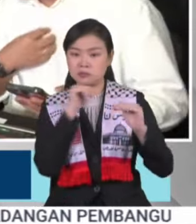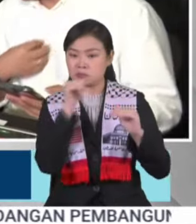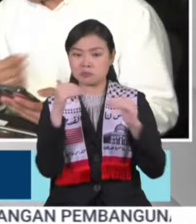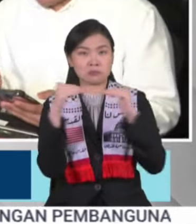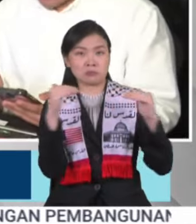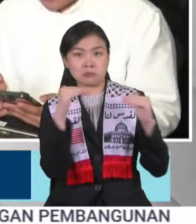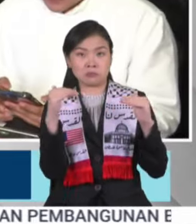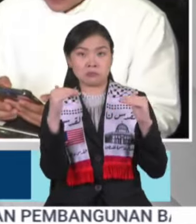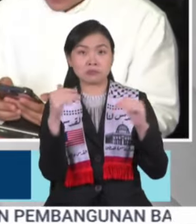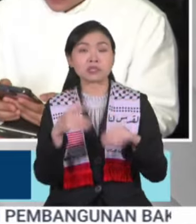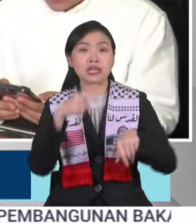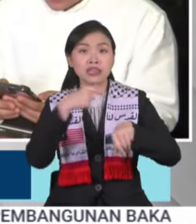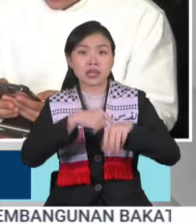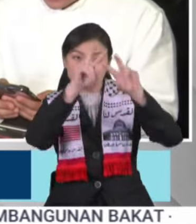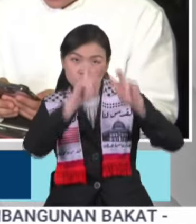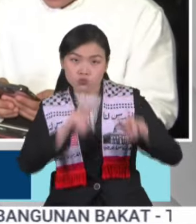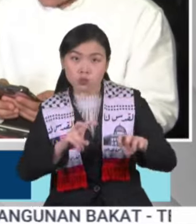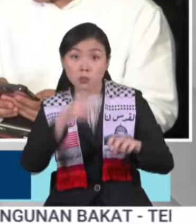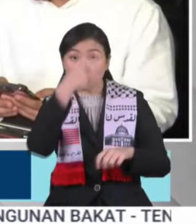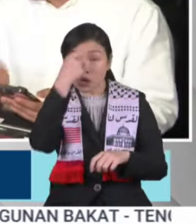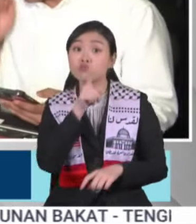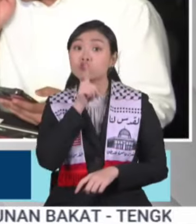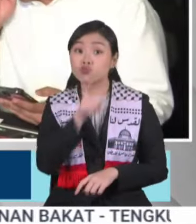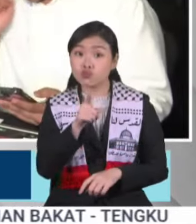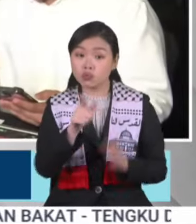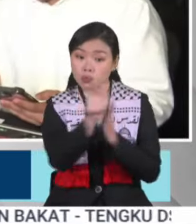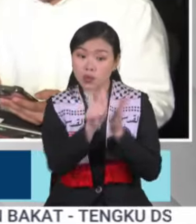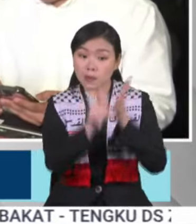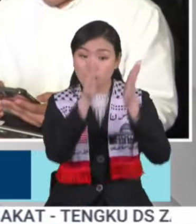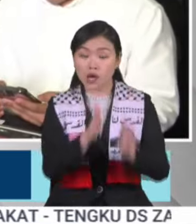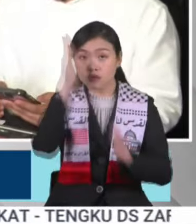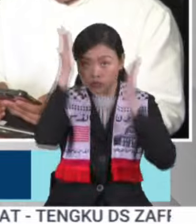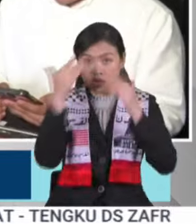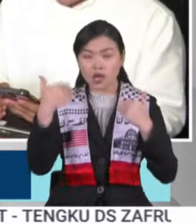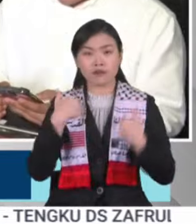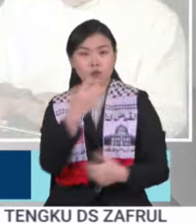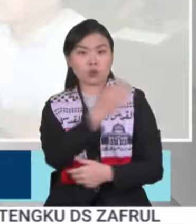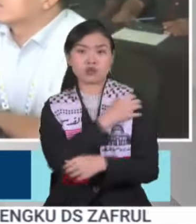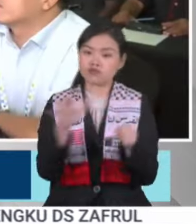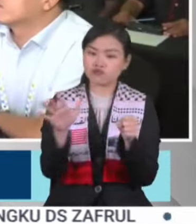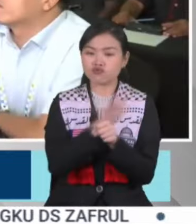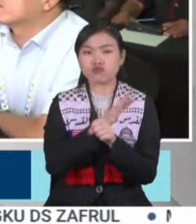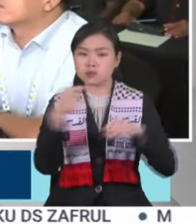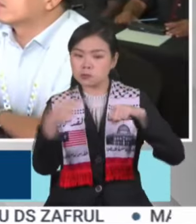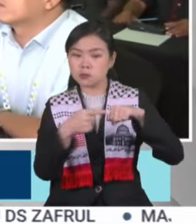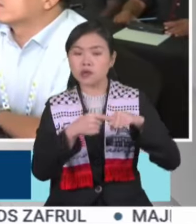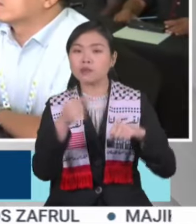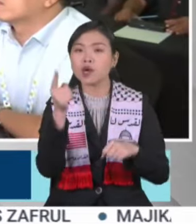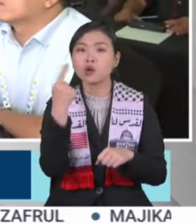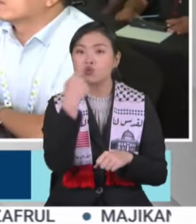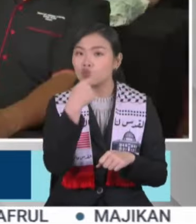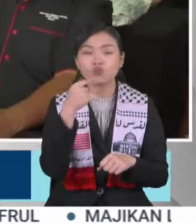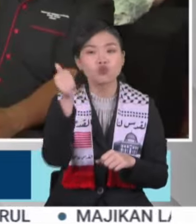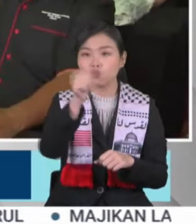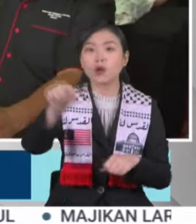apabila mereka disiasat. Ini kerana realitinya, Peguam Negara mempunyai kuasa sepenuhnya untuk mendakwa sesiapa